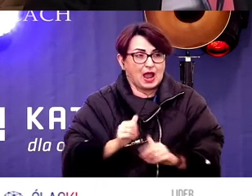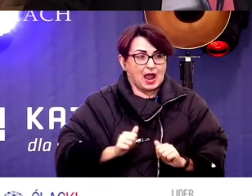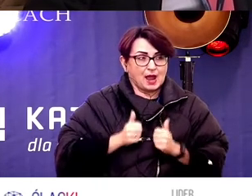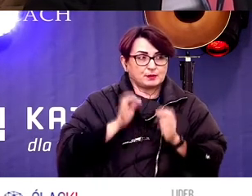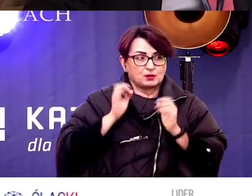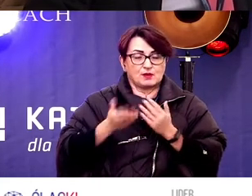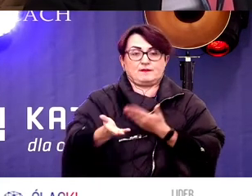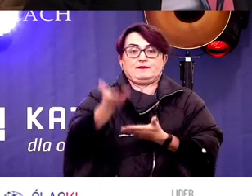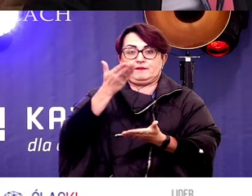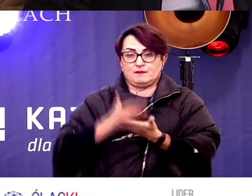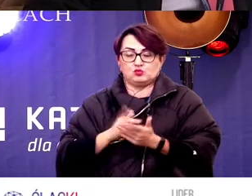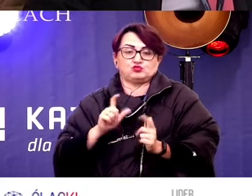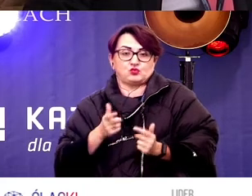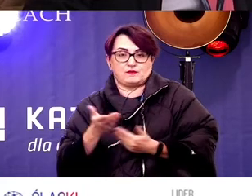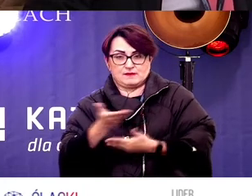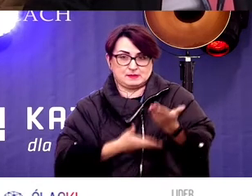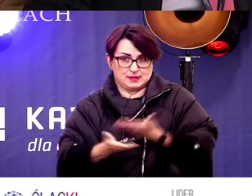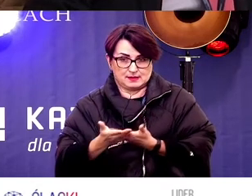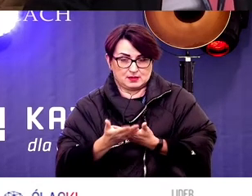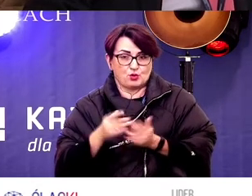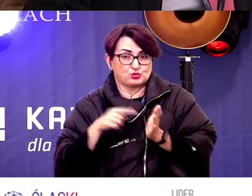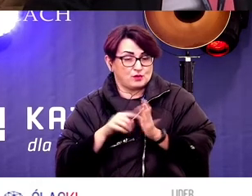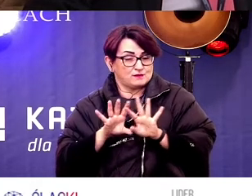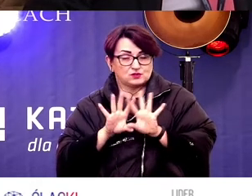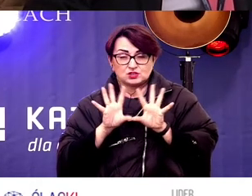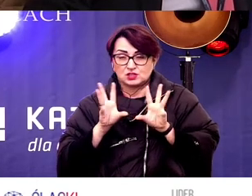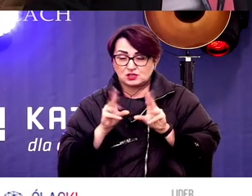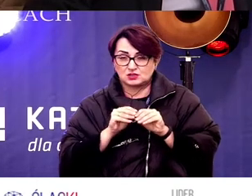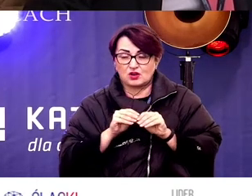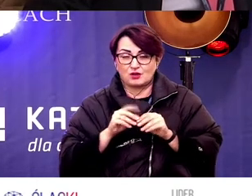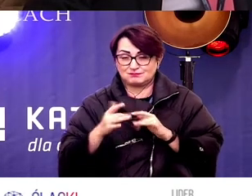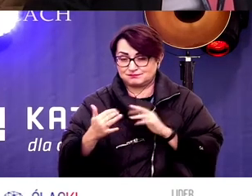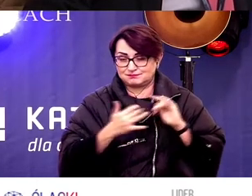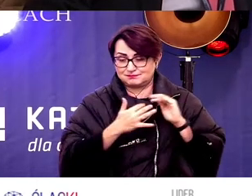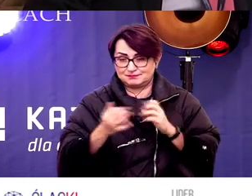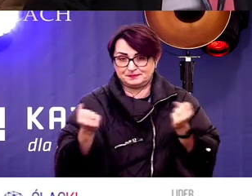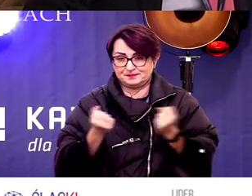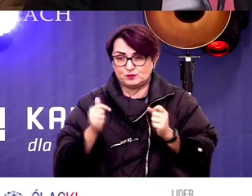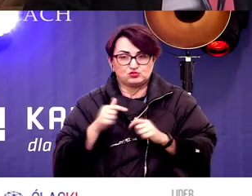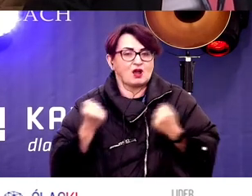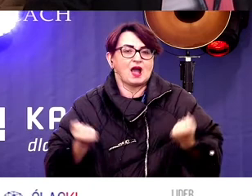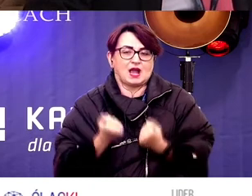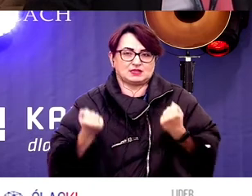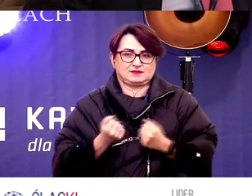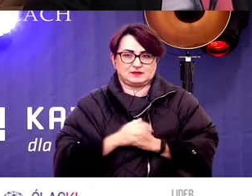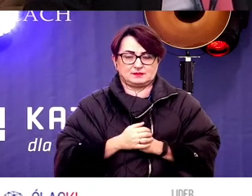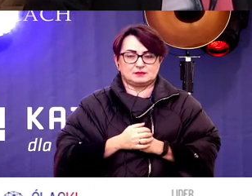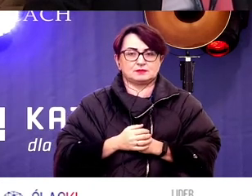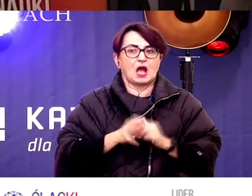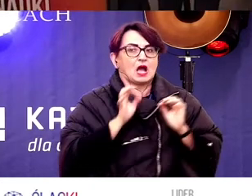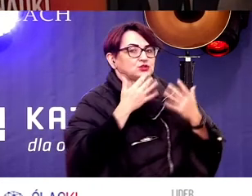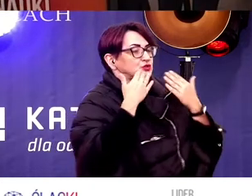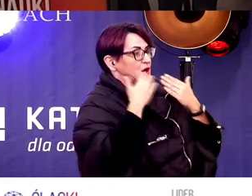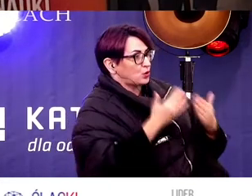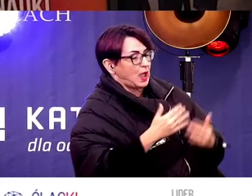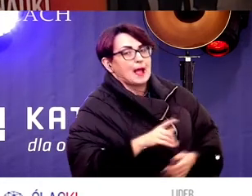w zamian otrzymali coś. I to są wszystko interakcje, więc musimy być aktywni. Dziękuję bardzo. I pytanie,